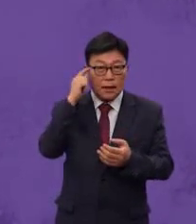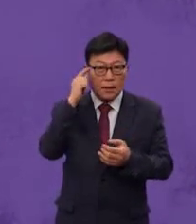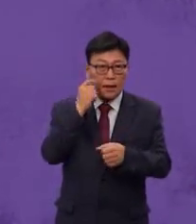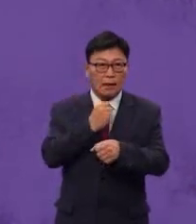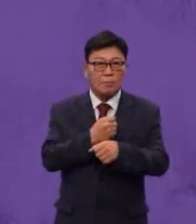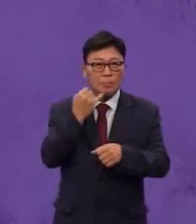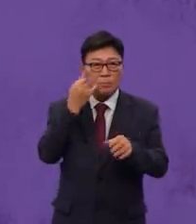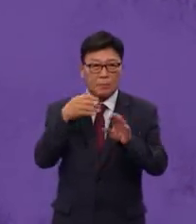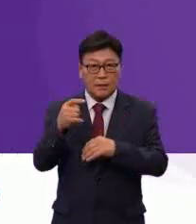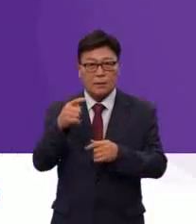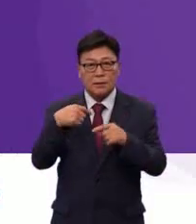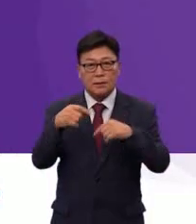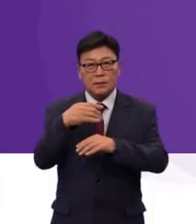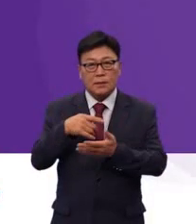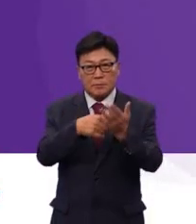정책 제안입니다.